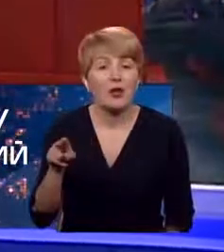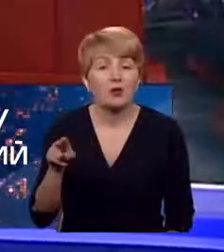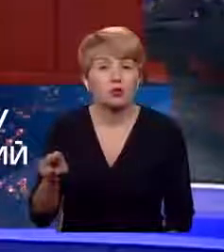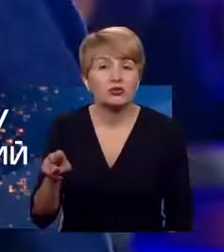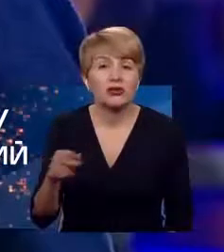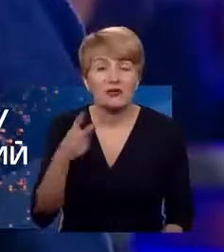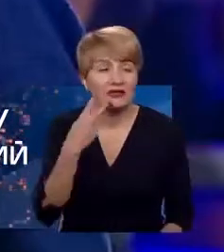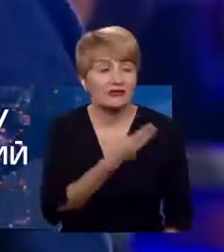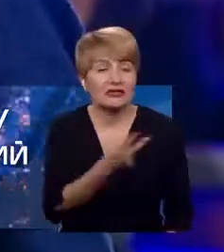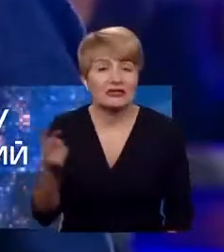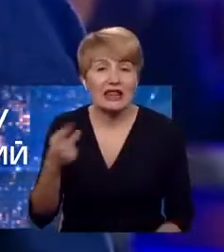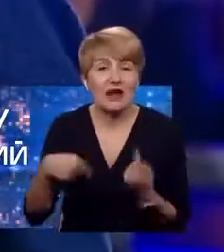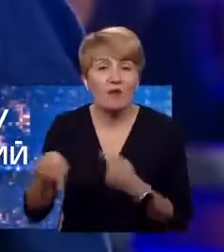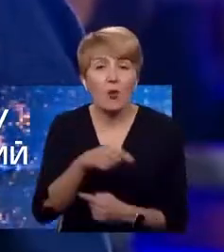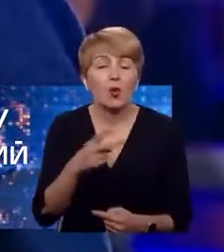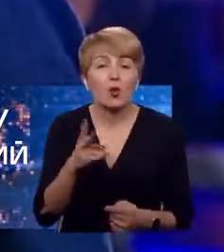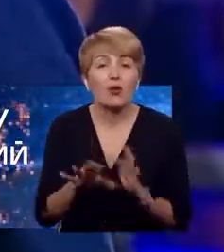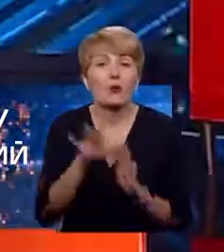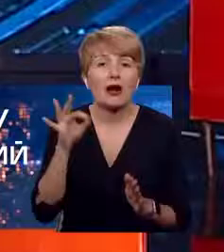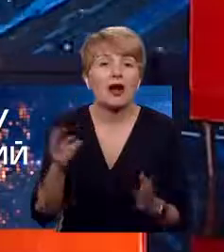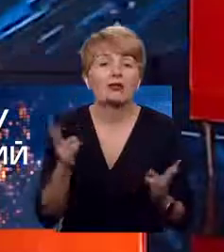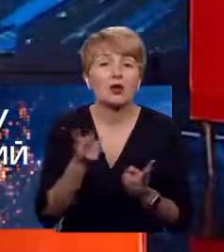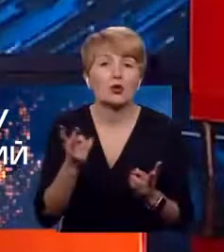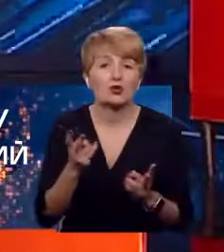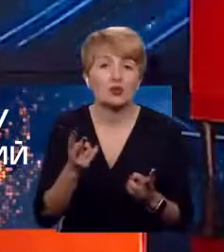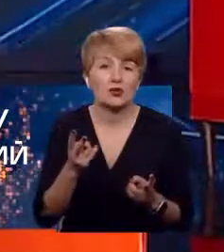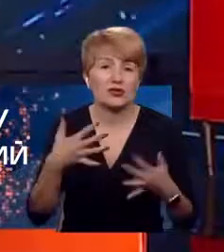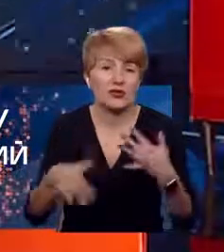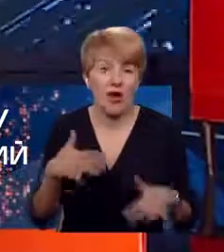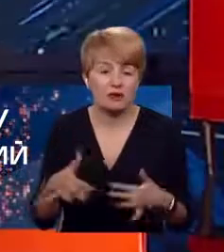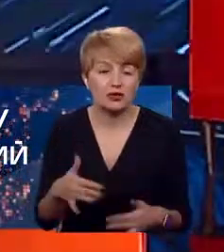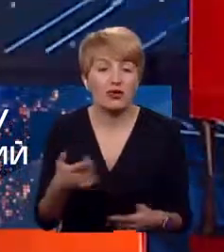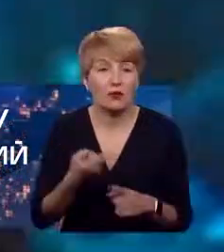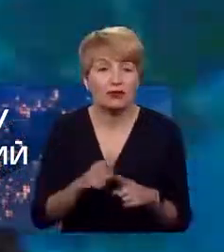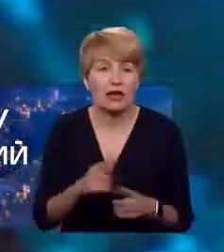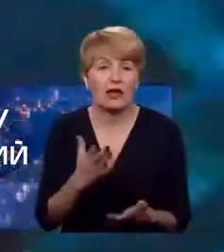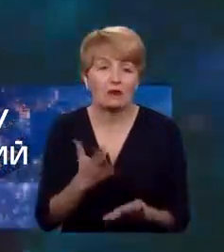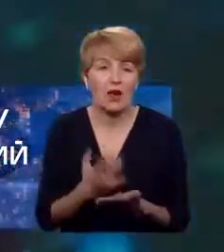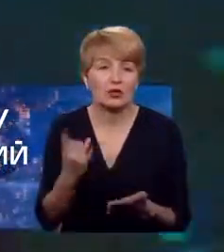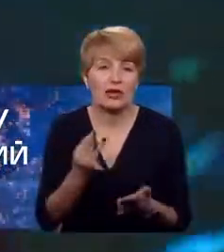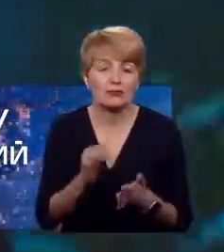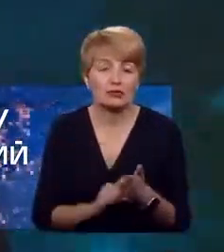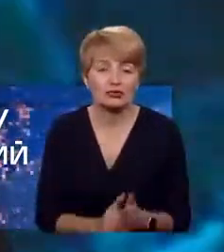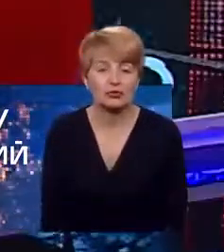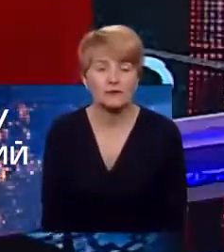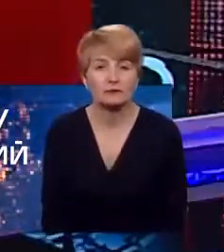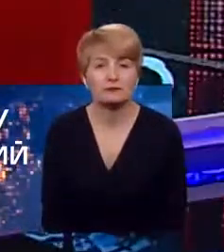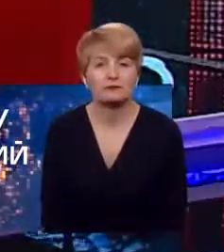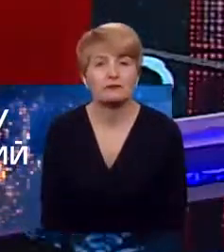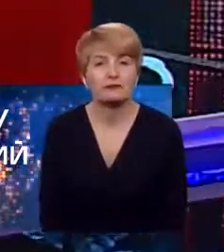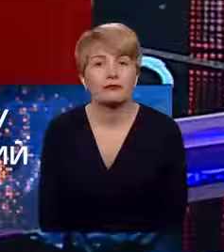того, хто є найслабший, найближчий, найпростіший для захоплення. І я думаю, що це стало однією з причин. Давайте зробимо так, шановні